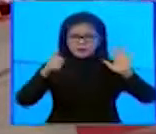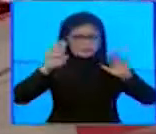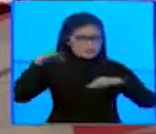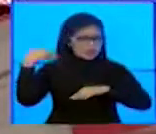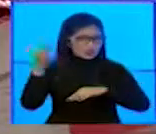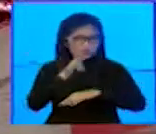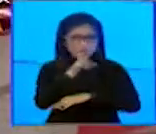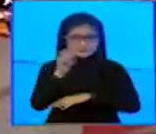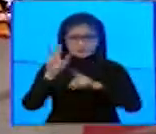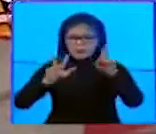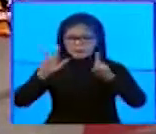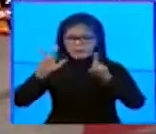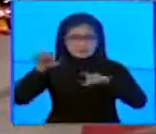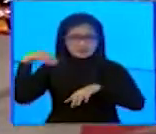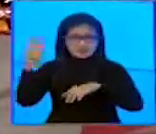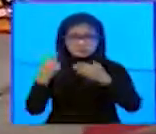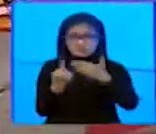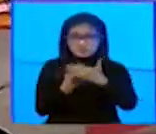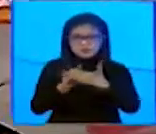tentang karantina kesehatan